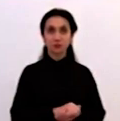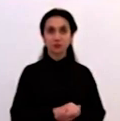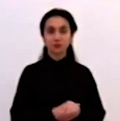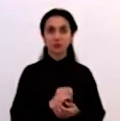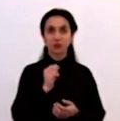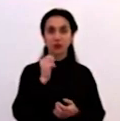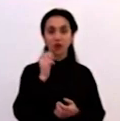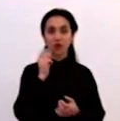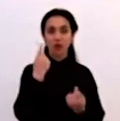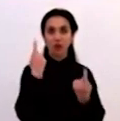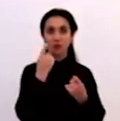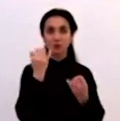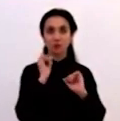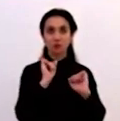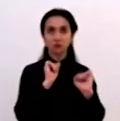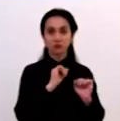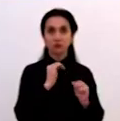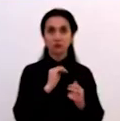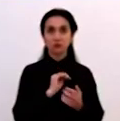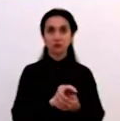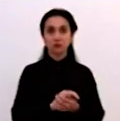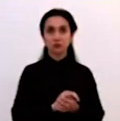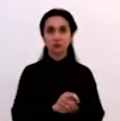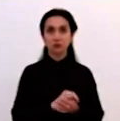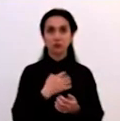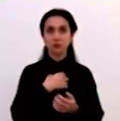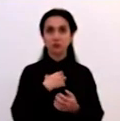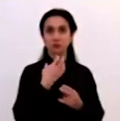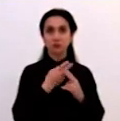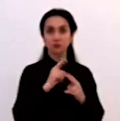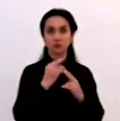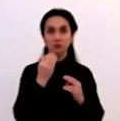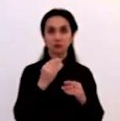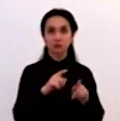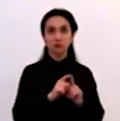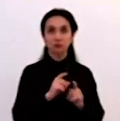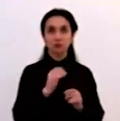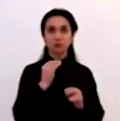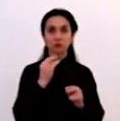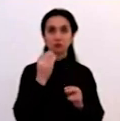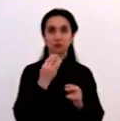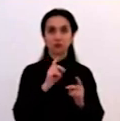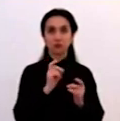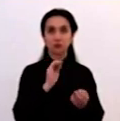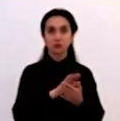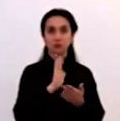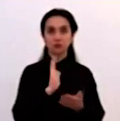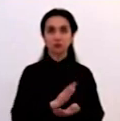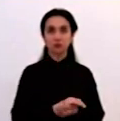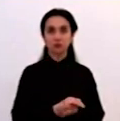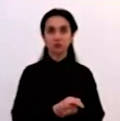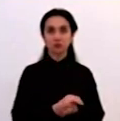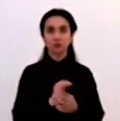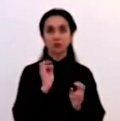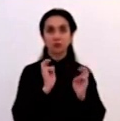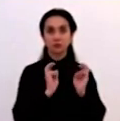Axborotni, demak, muhofaza qilishni, demak, asosini quyidagilar tashkil etar ekan. Bular bilan birma-bir tanishib o'tamiz.